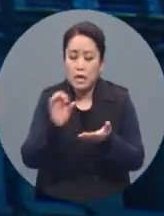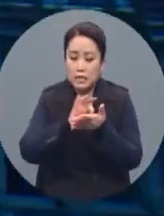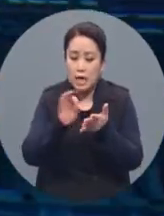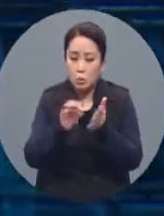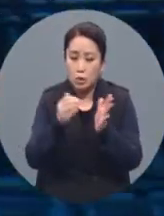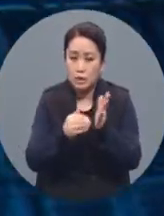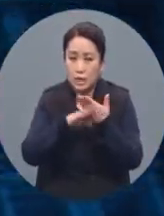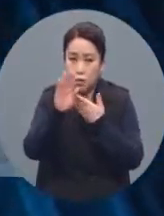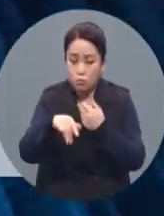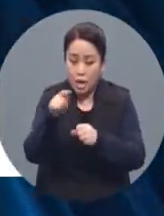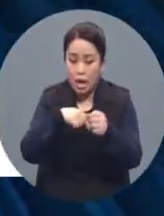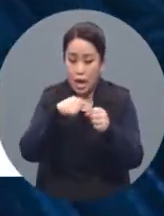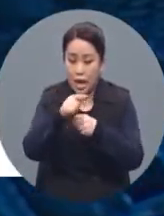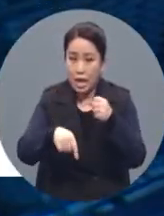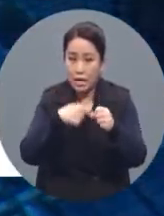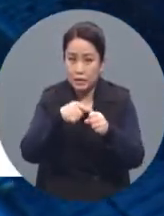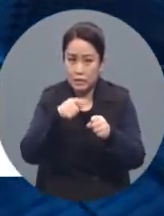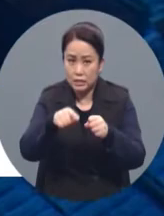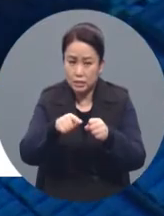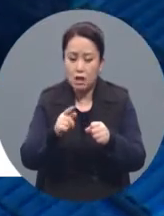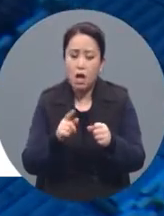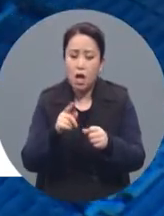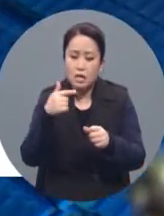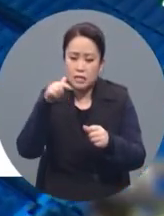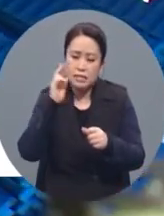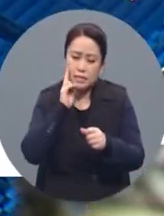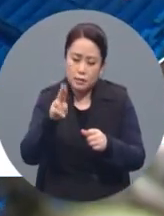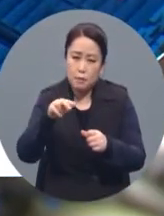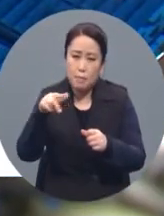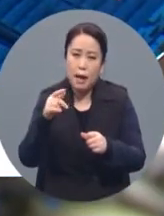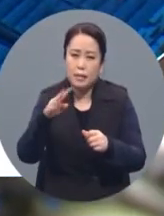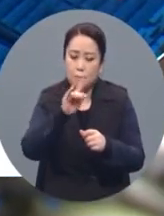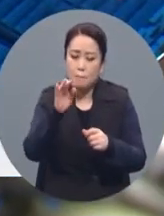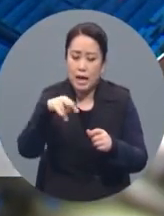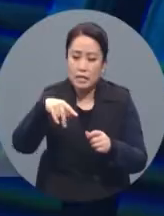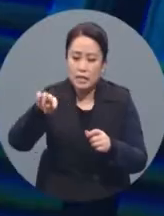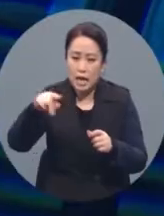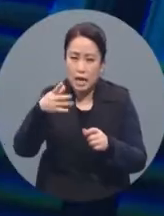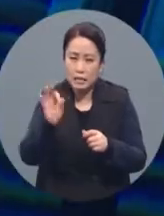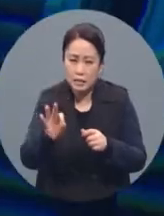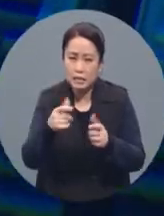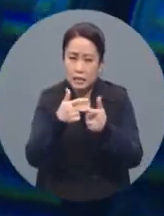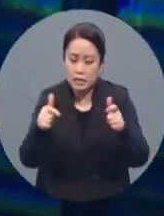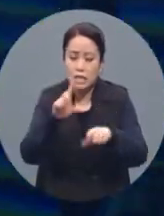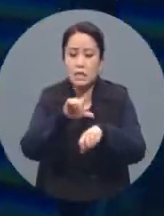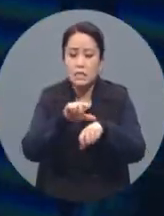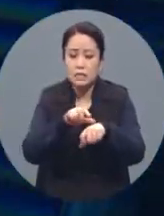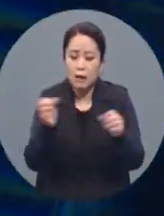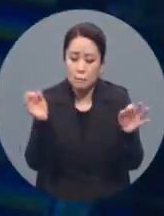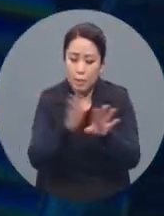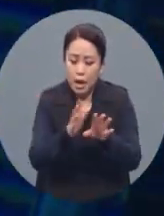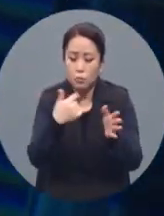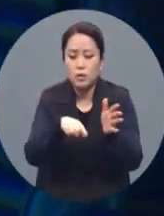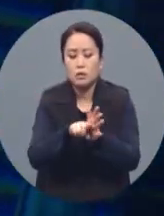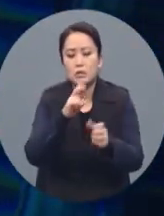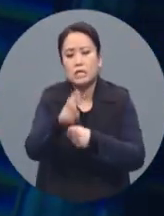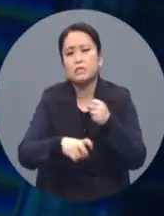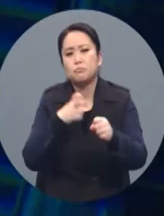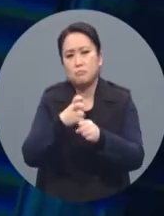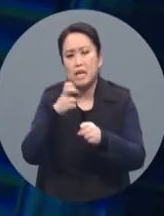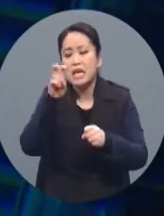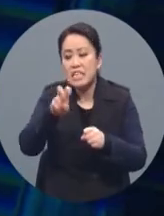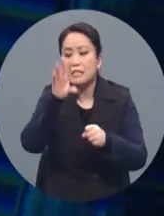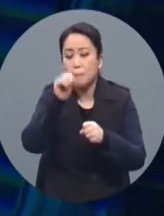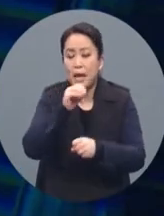는 고농도 방사능 만 출 과 특성 소면 에 최대 20만 년이 걸립니다 이번 특별법안 은 내일 국회 상임위